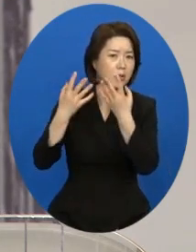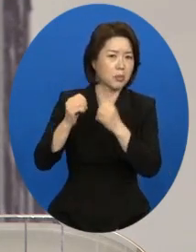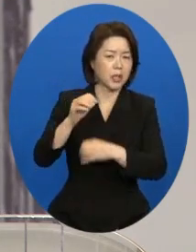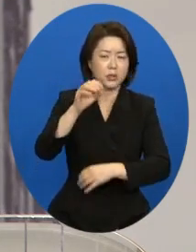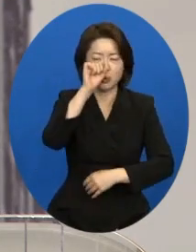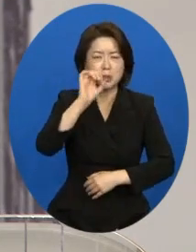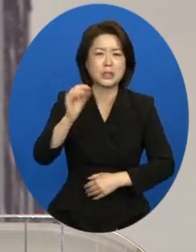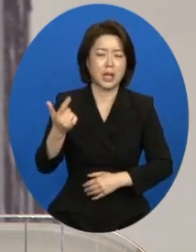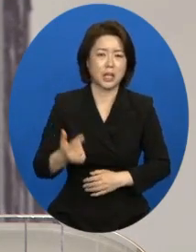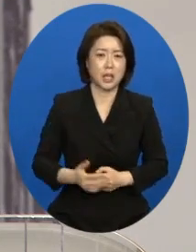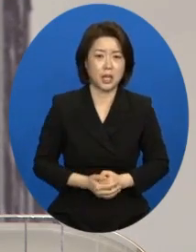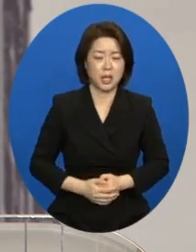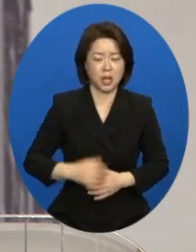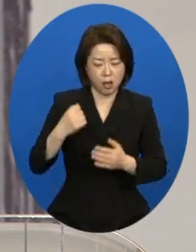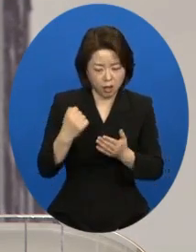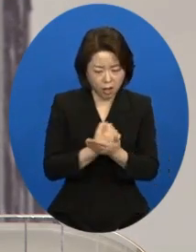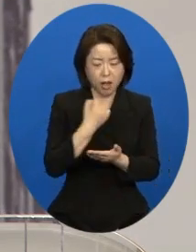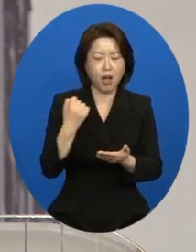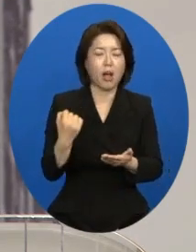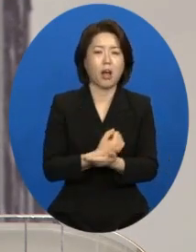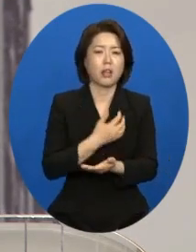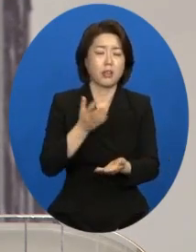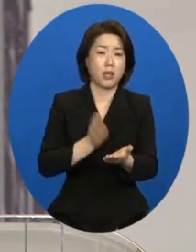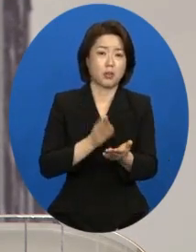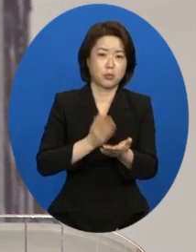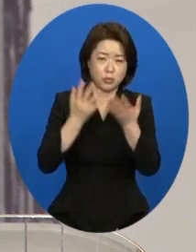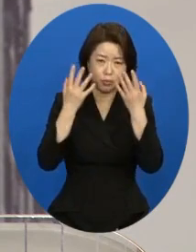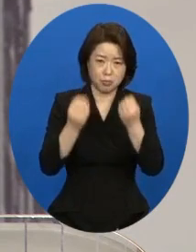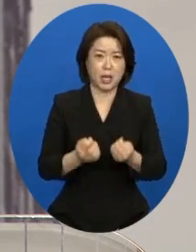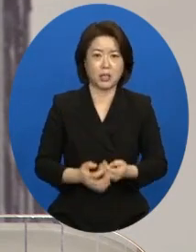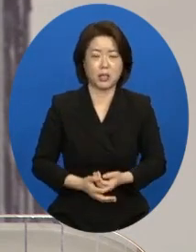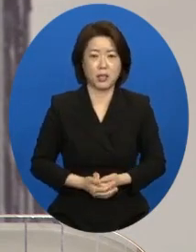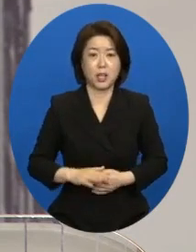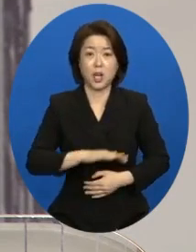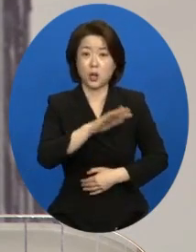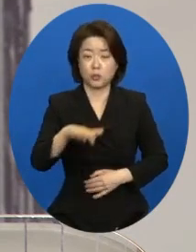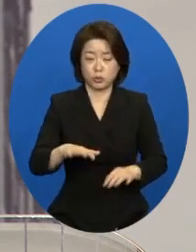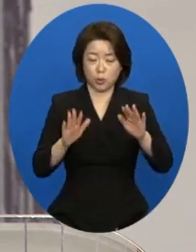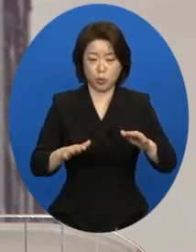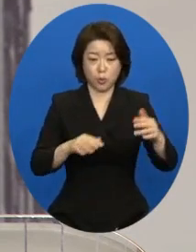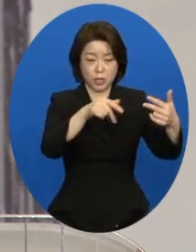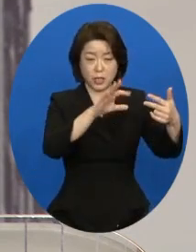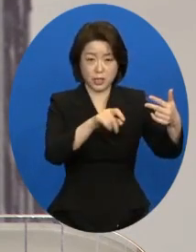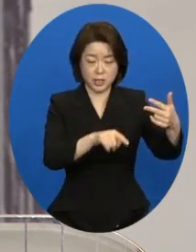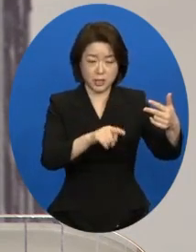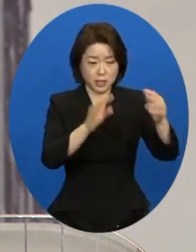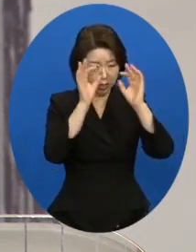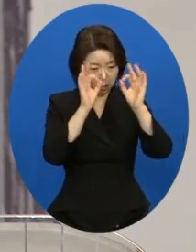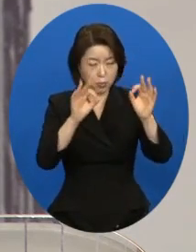않아요. 참으로 안타까운 소식들이 들려오니까 우리가 오늘 이 7장 말씀을